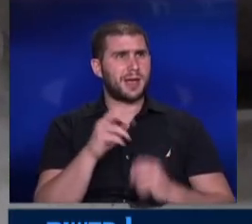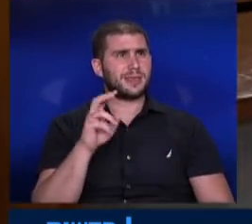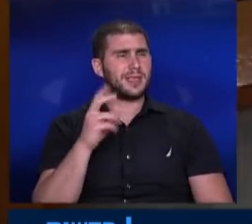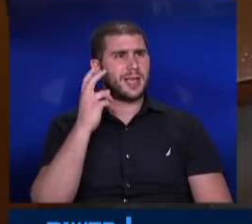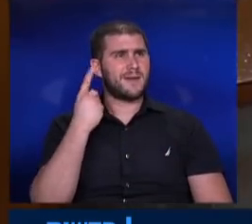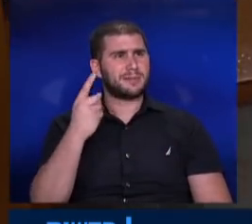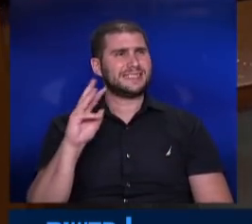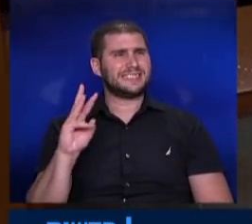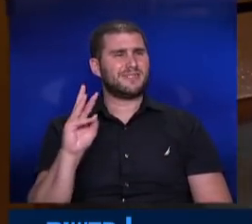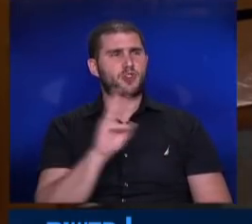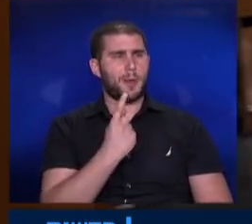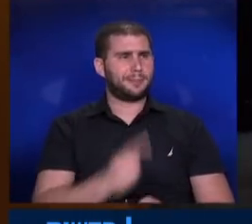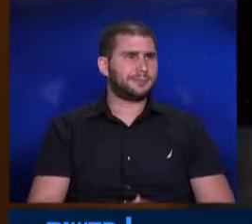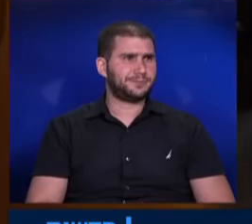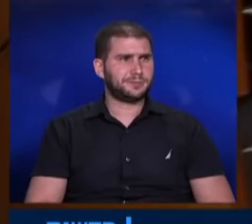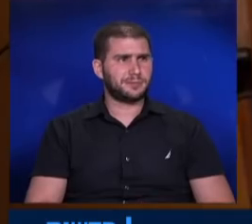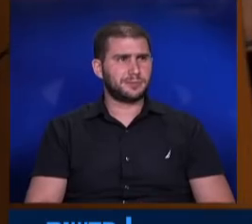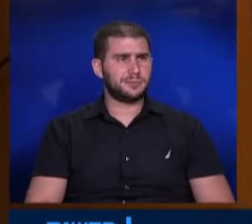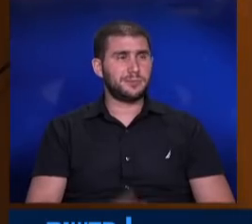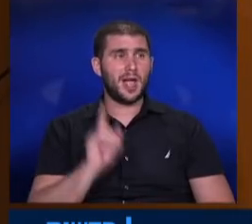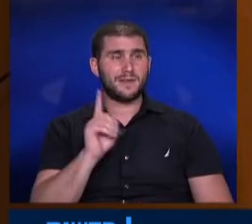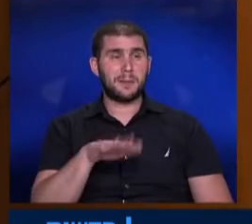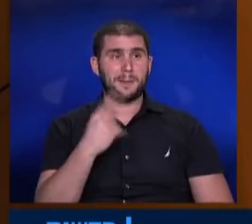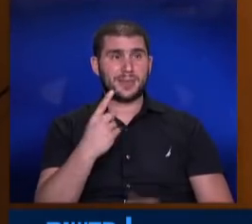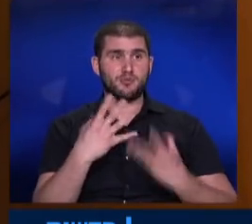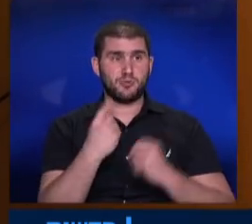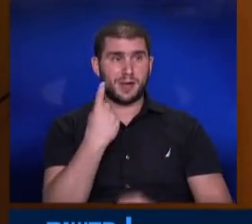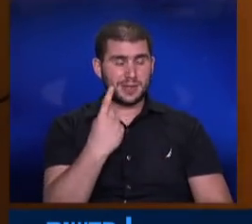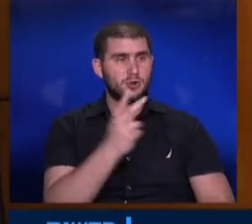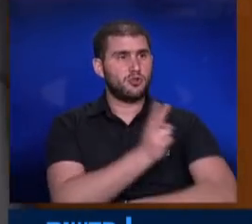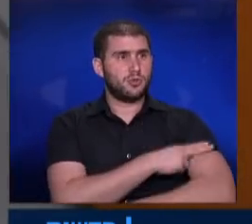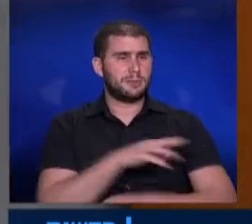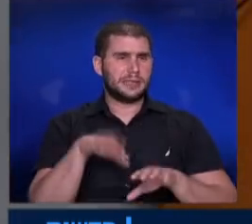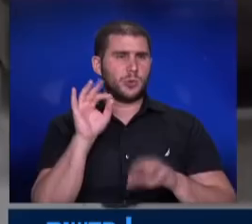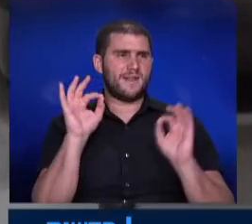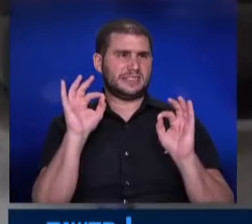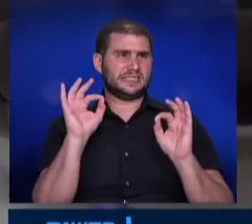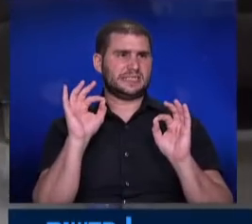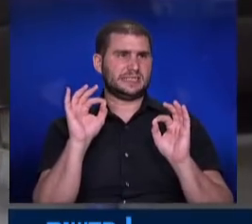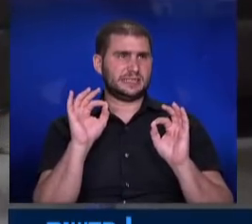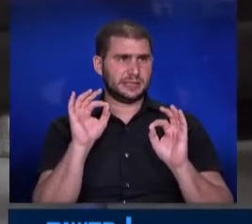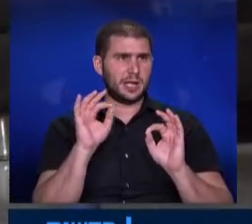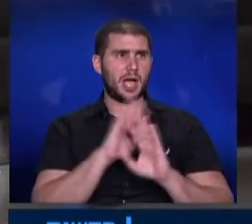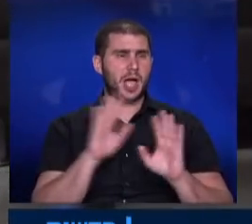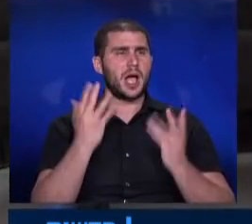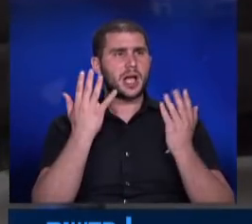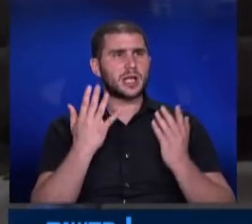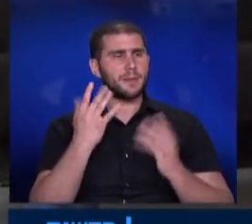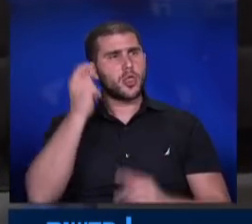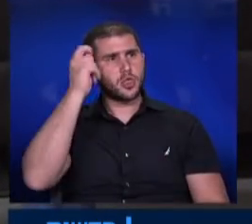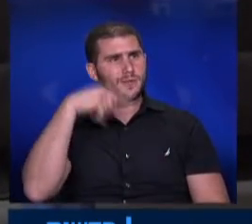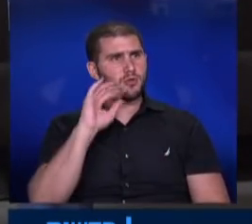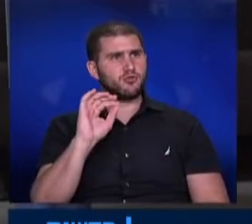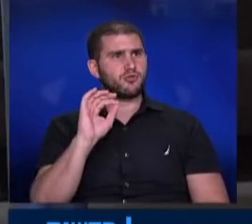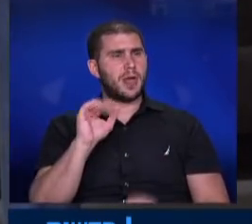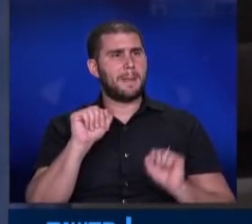בסגב שלום. אבל במתחם המשפחתי הזה השוטרים לא מוצאים דבר מלבד כמה תובנות של בעל